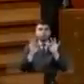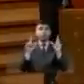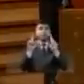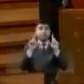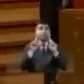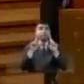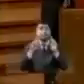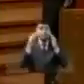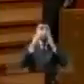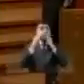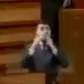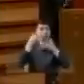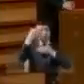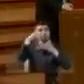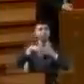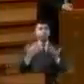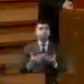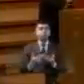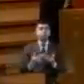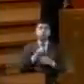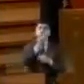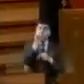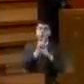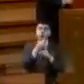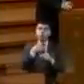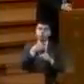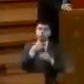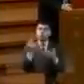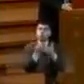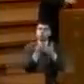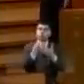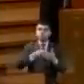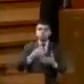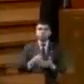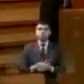السؤال. في الوزير. ثانيا